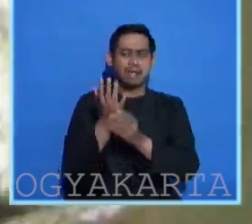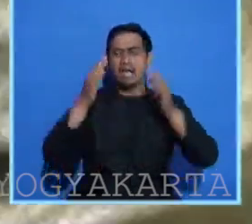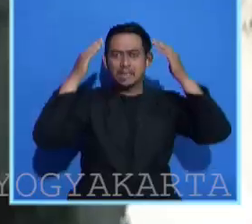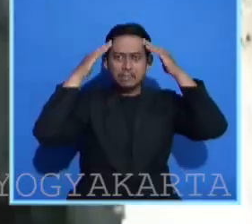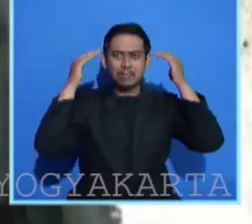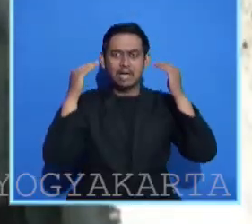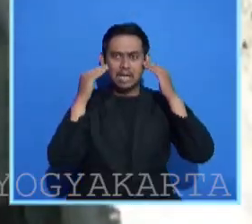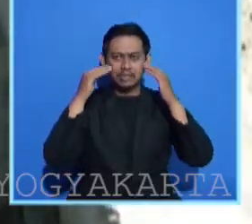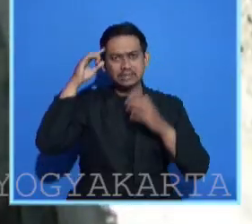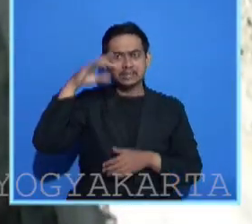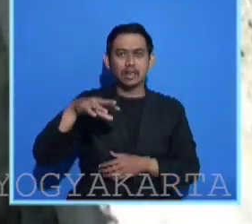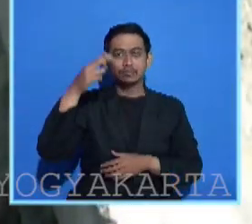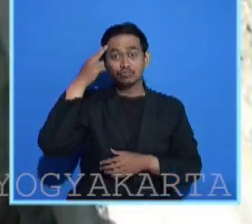minongko sumbering Ulu tebal